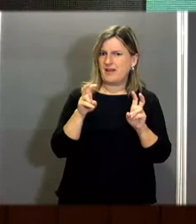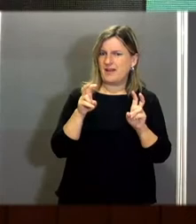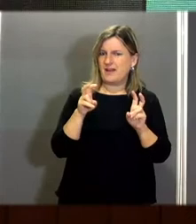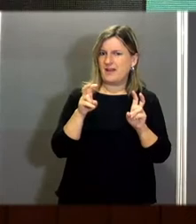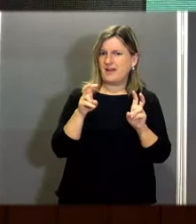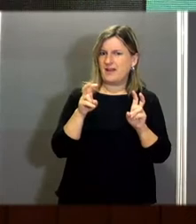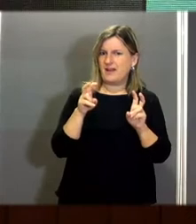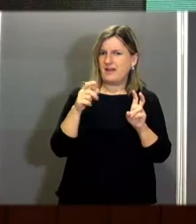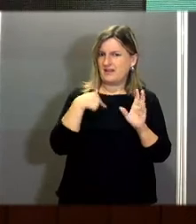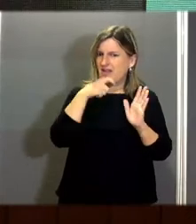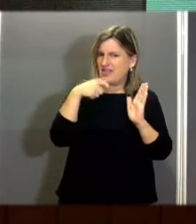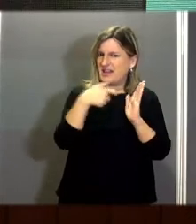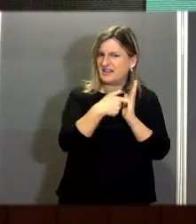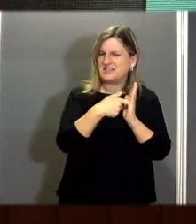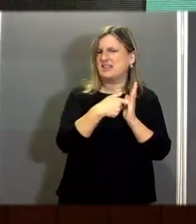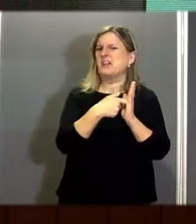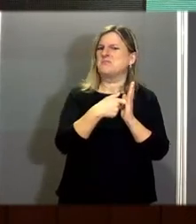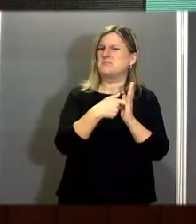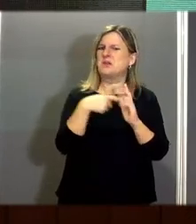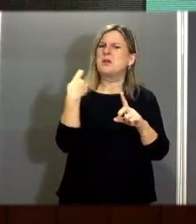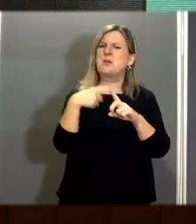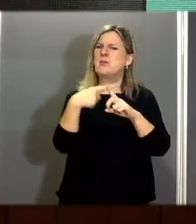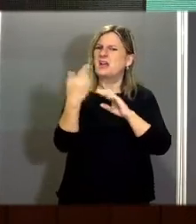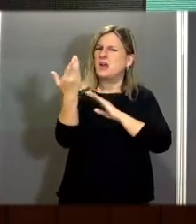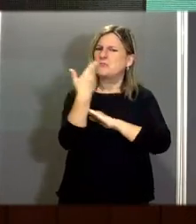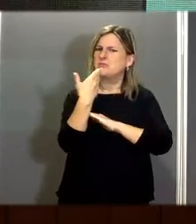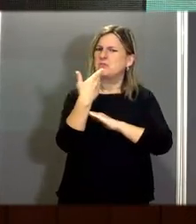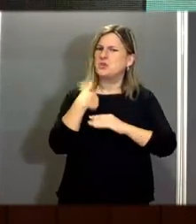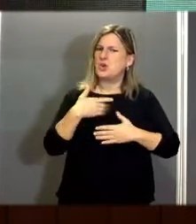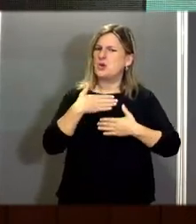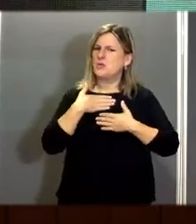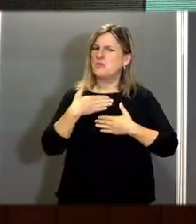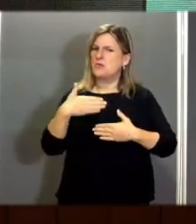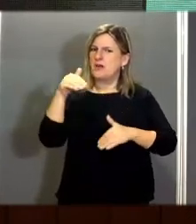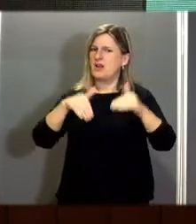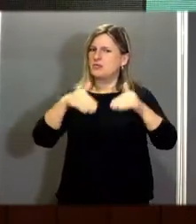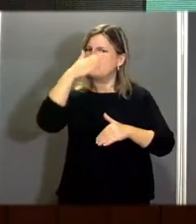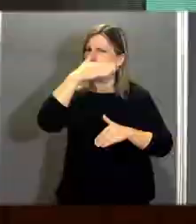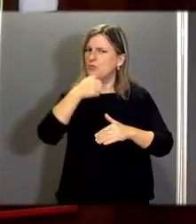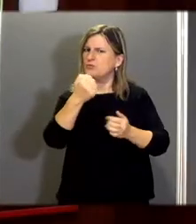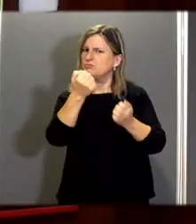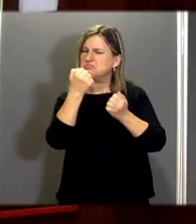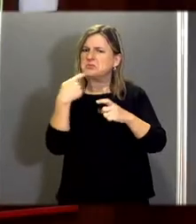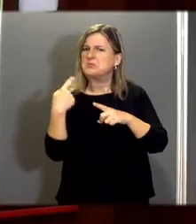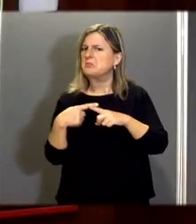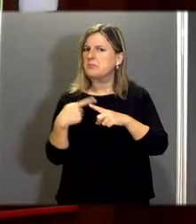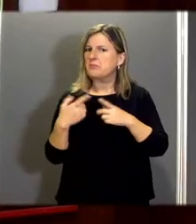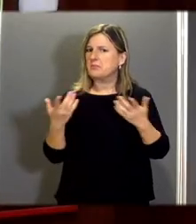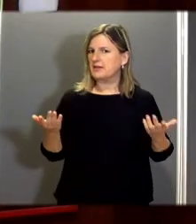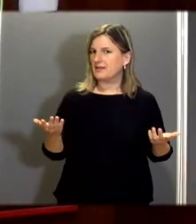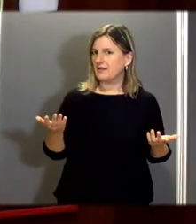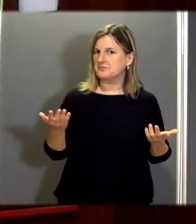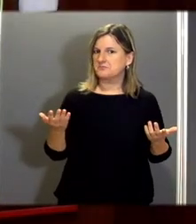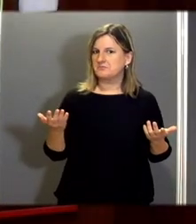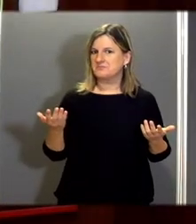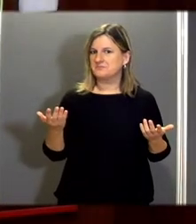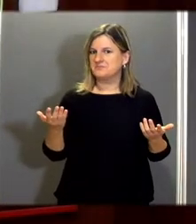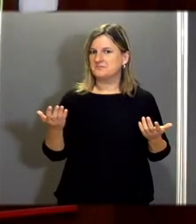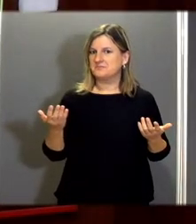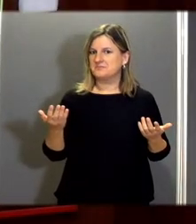si el meu delicte és aquest, com és que la meva condemna és no poder participar en eleccions? Jo crec que ens hauríem